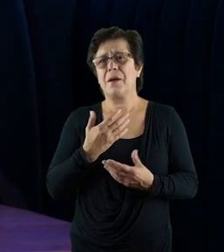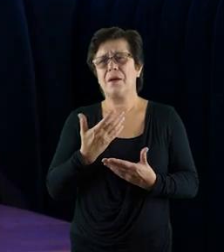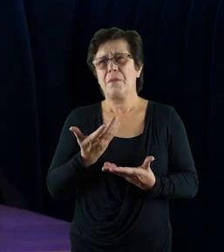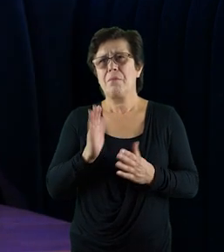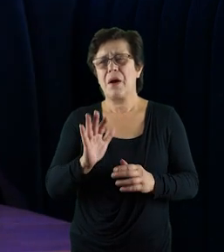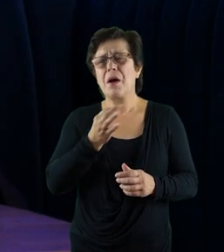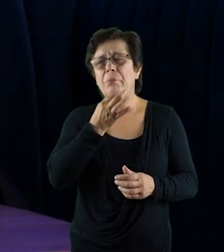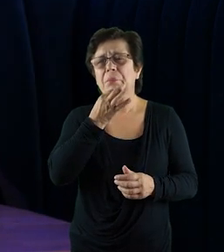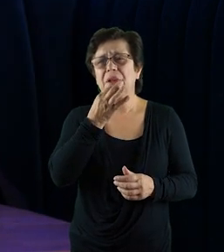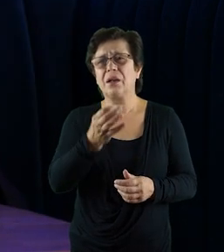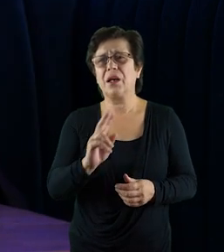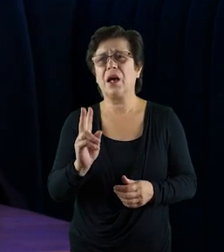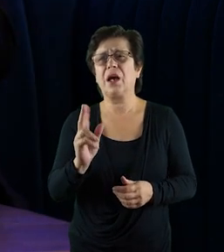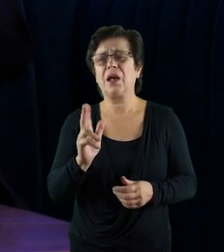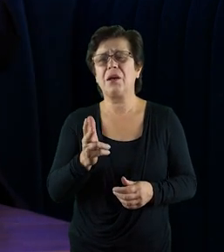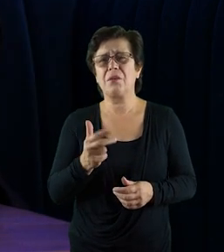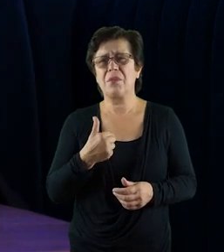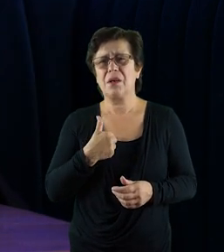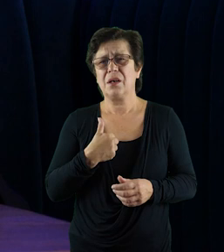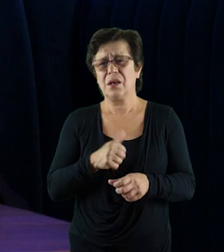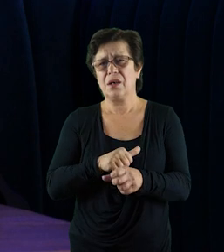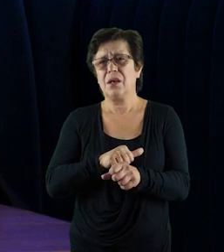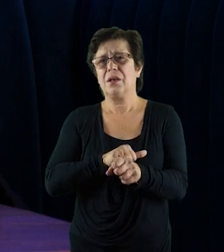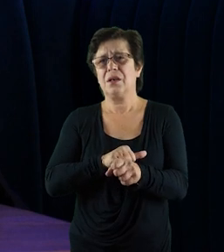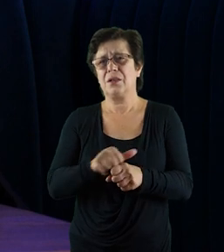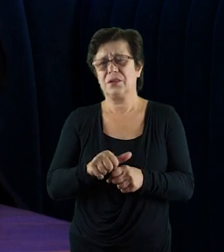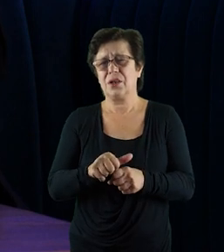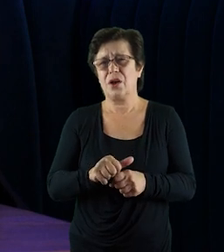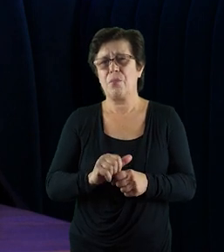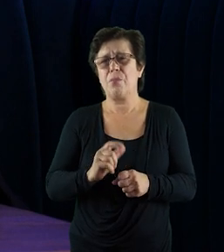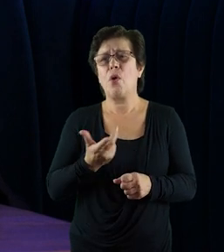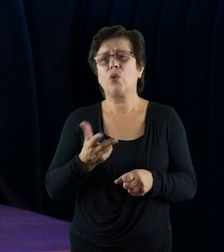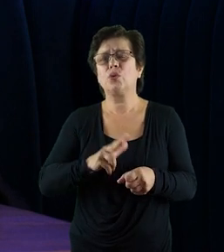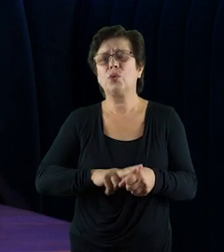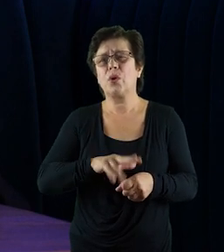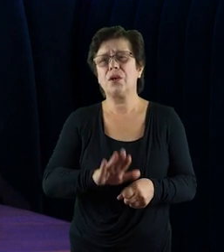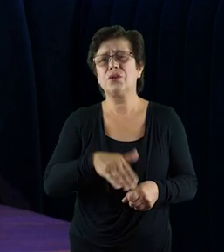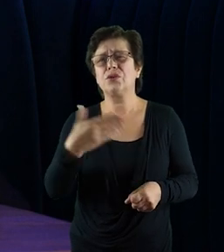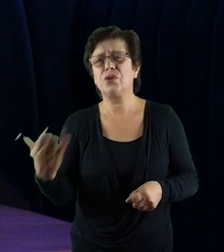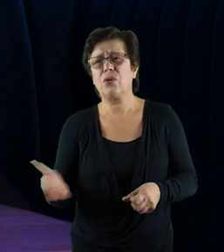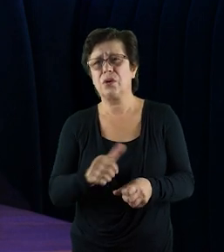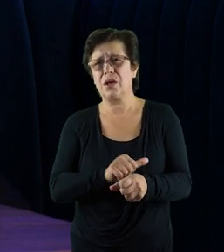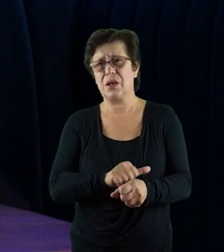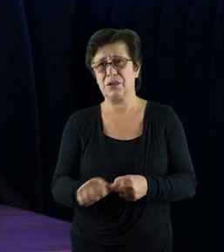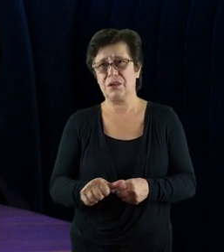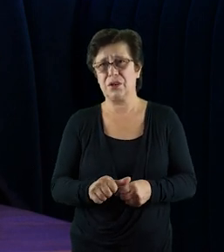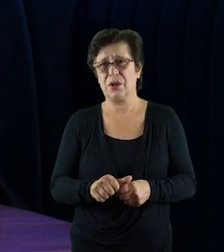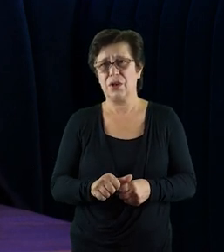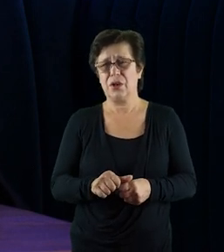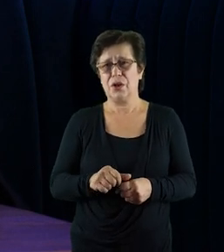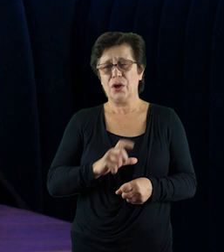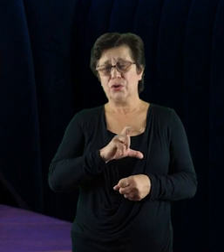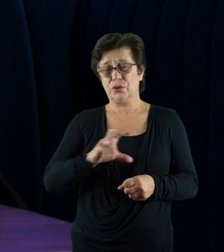jestem? Pytanie, a po której stronie ty jesteś? A czy ty jesteś też tym zbuntowanym? Czy ty jesteś